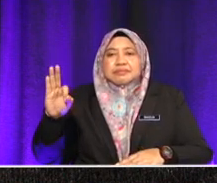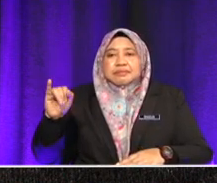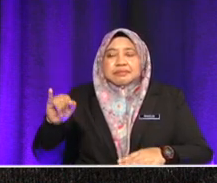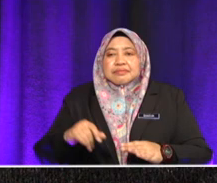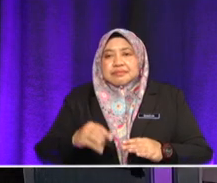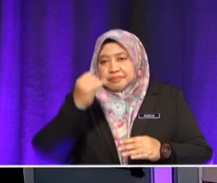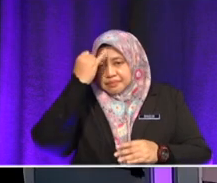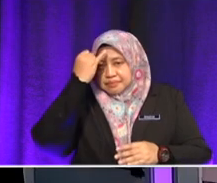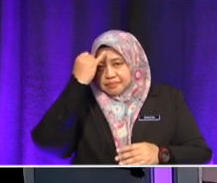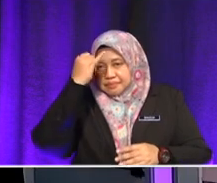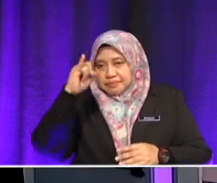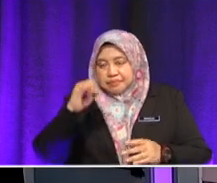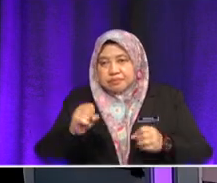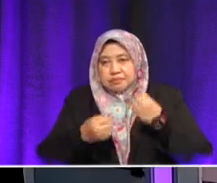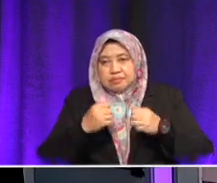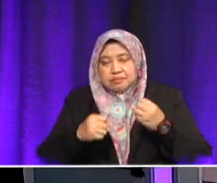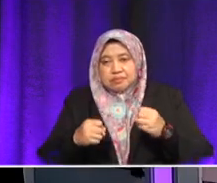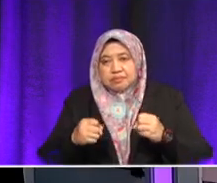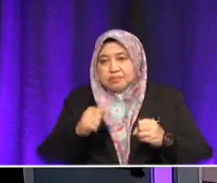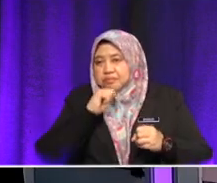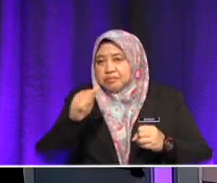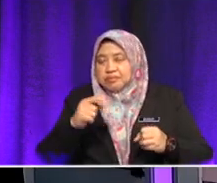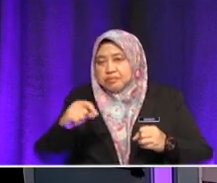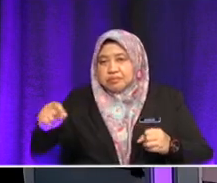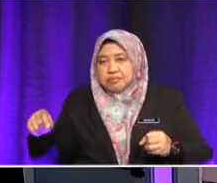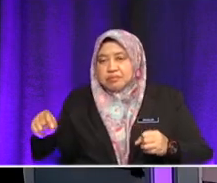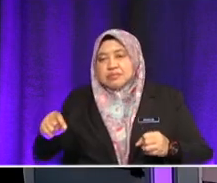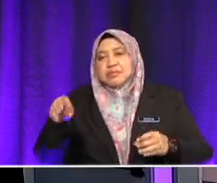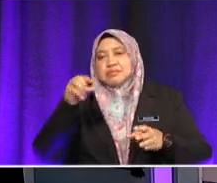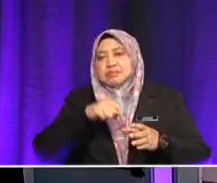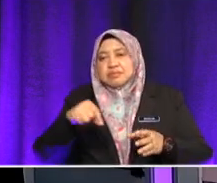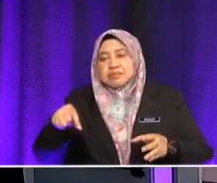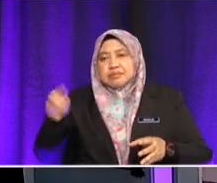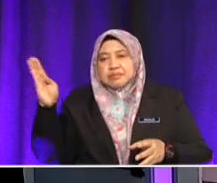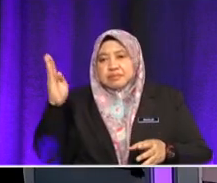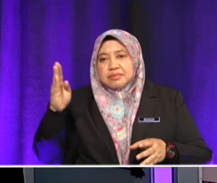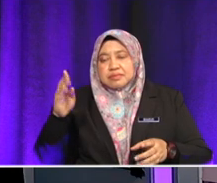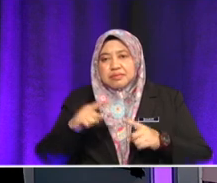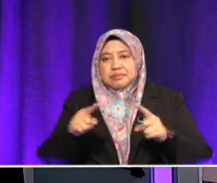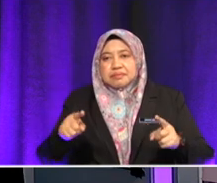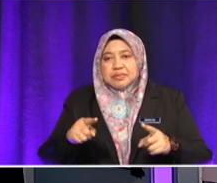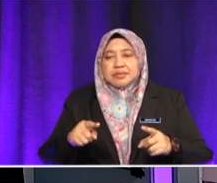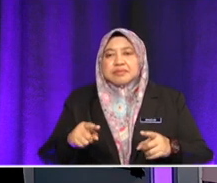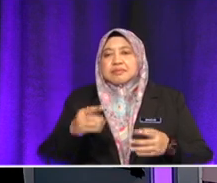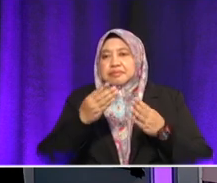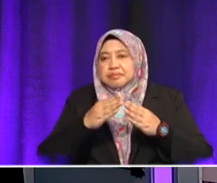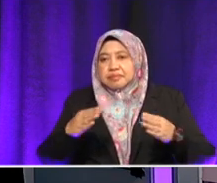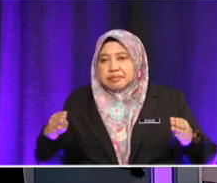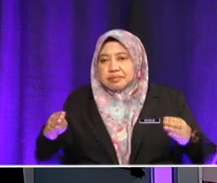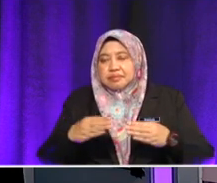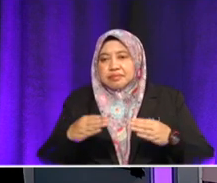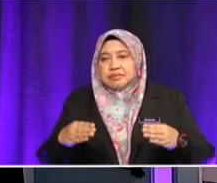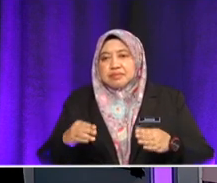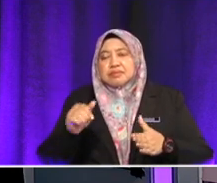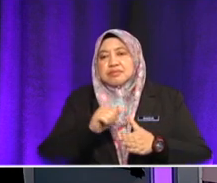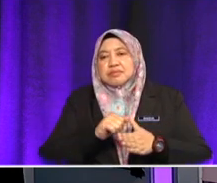tokosukan ini dia bukan menulis dalam bentuk penulisan biasa tetapi biografi jadi bila kita sebut biografi ataupun auto